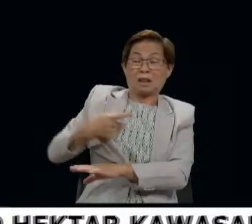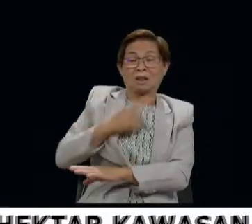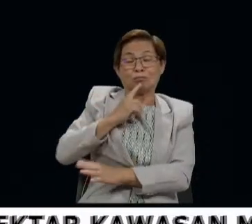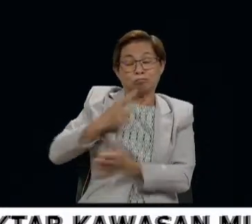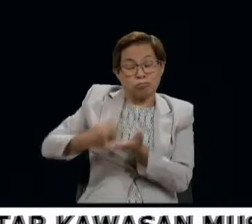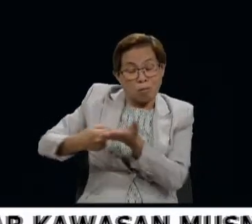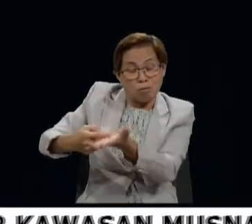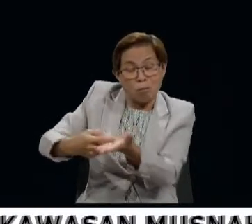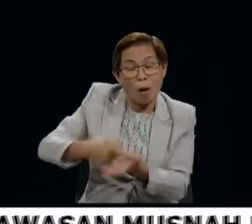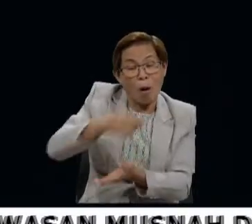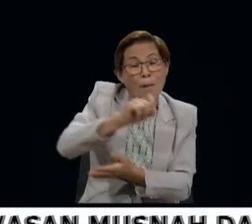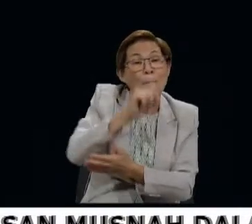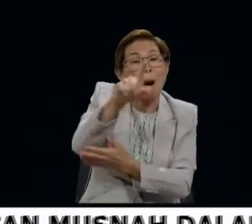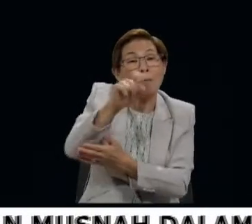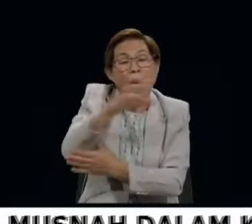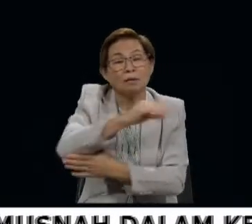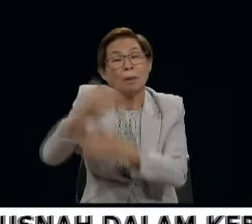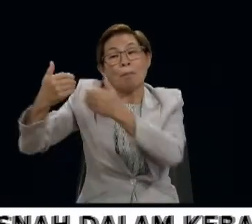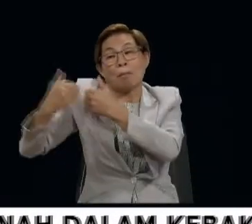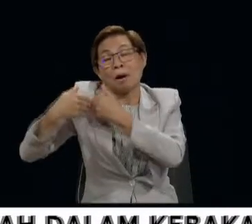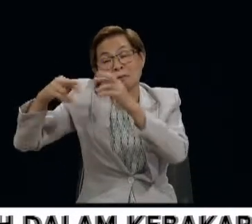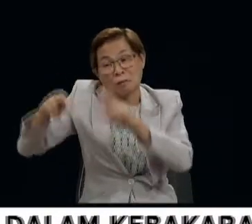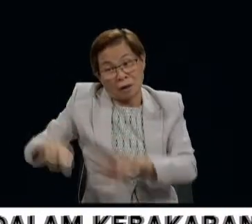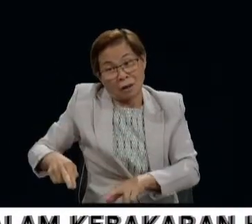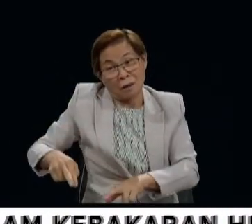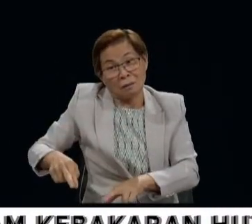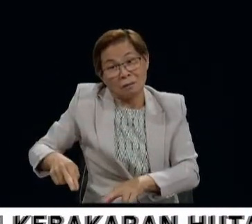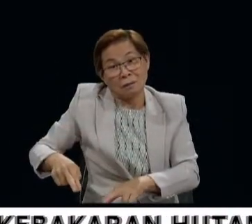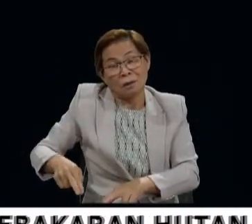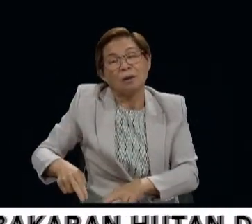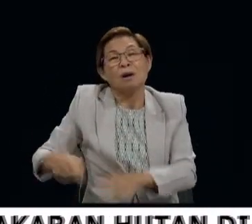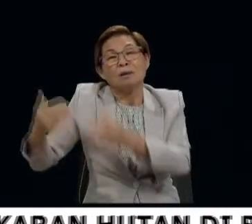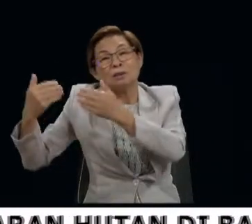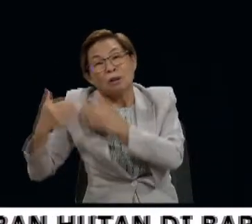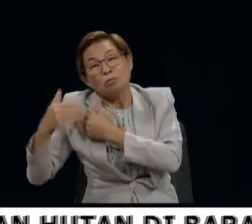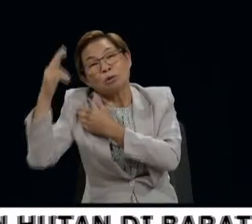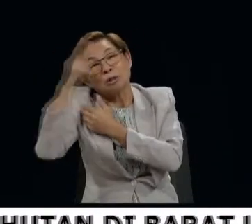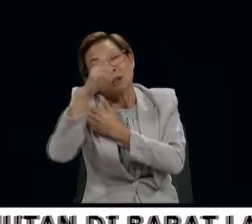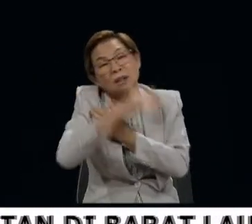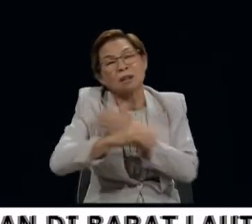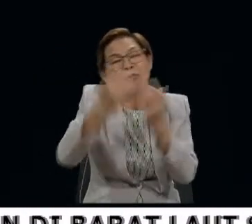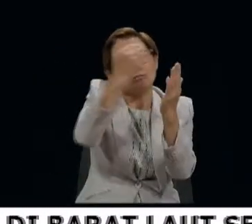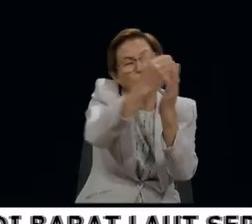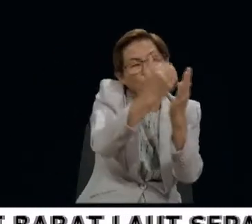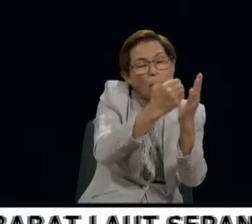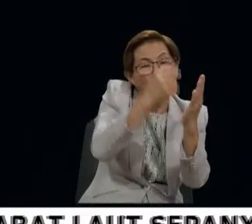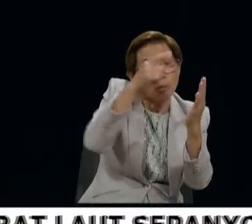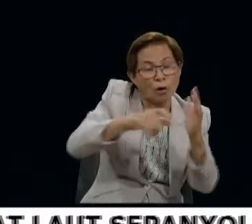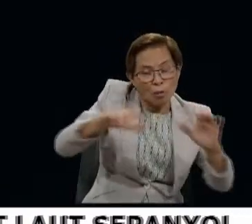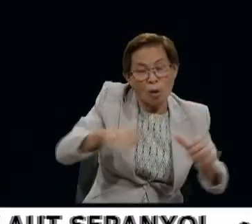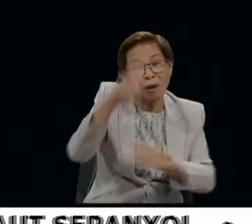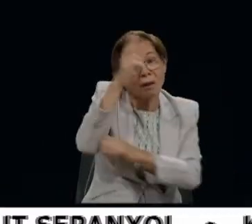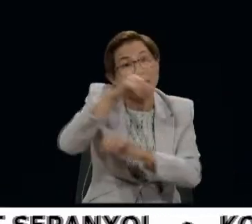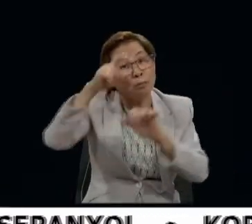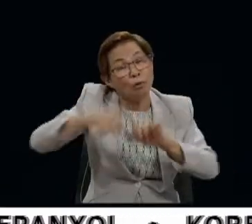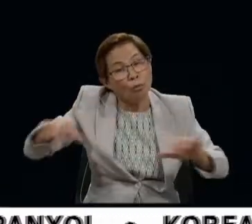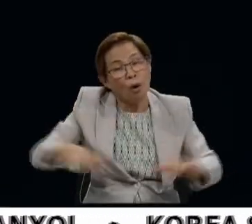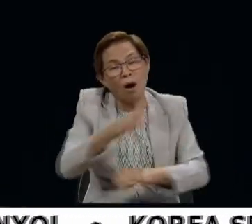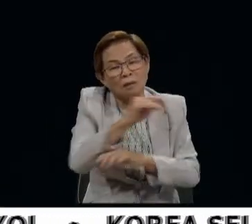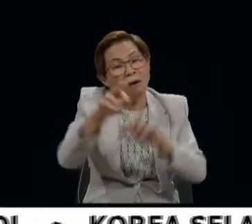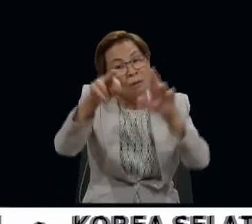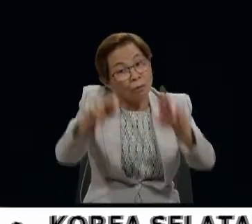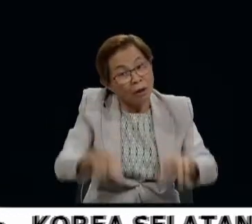inflasi dan juga peranan rakyat kerana sedikit sebanyak selain daripada tanggungjawab kerajaan ataupun langkah langkah yang perlu diambil oleh kerajaan rakyat